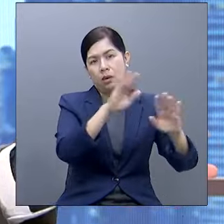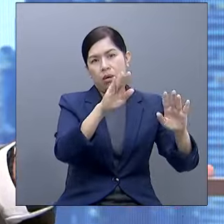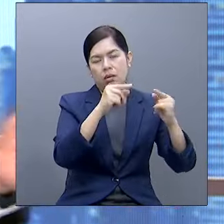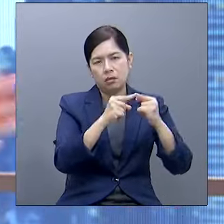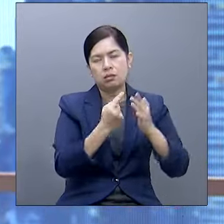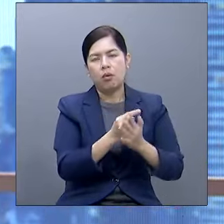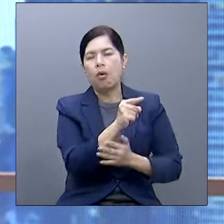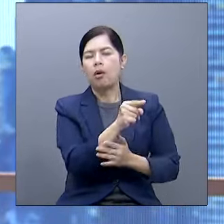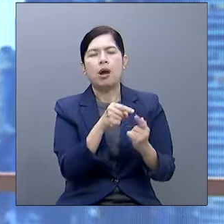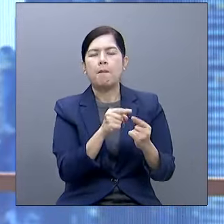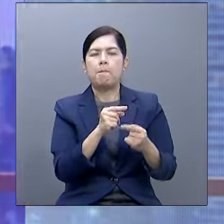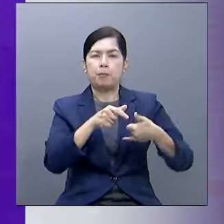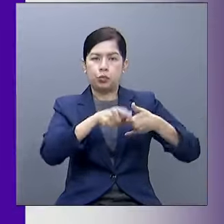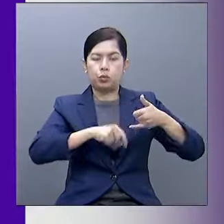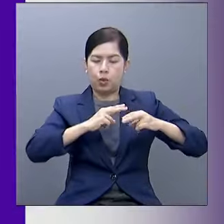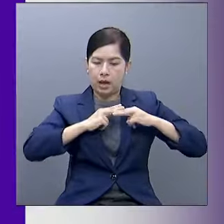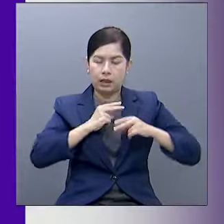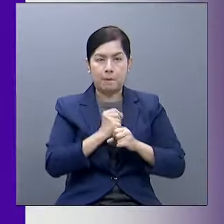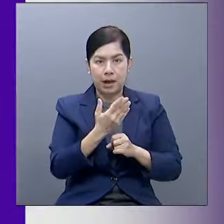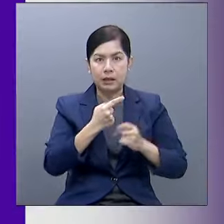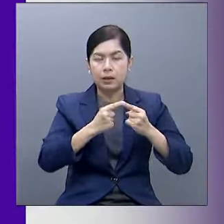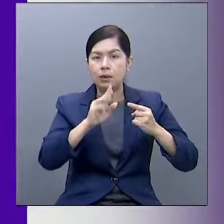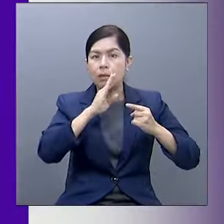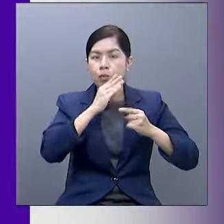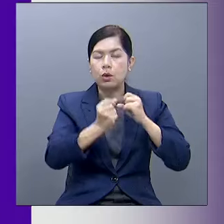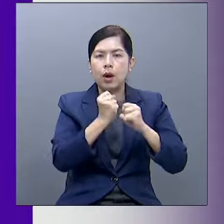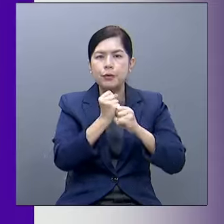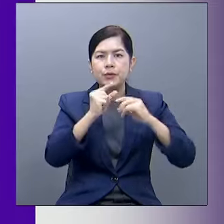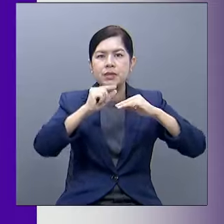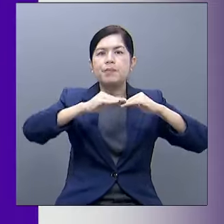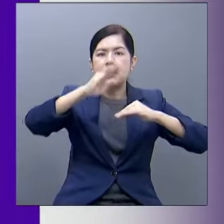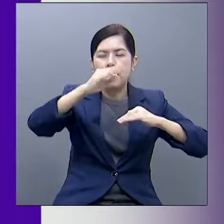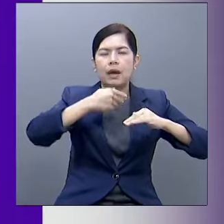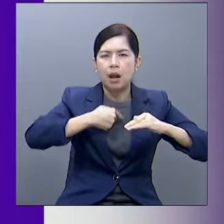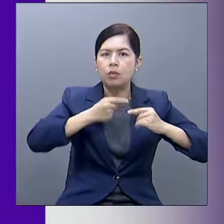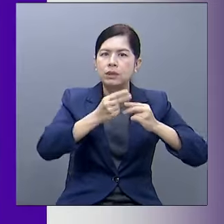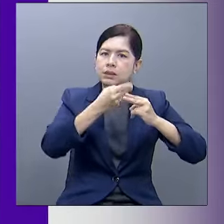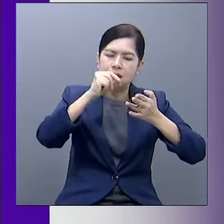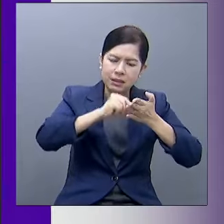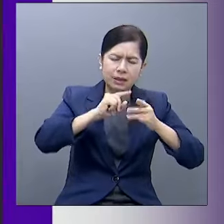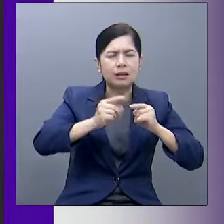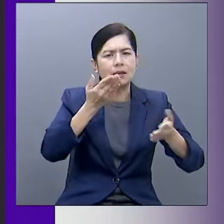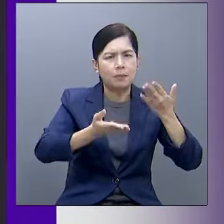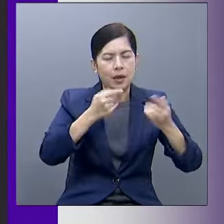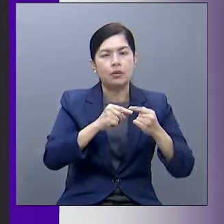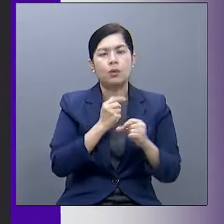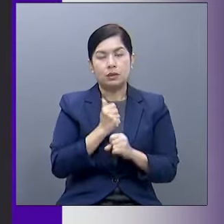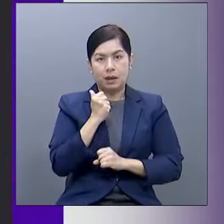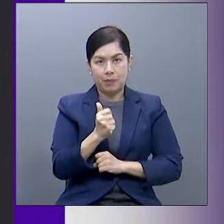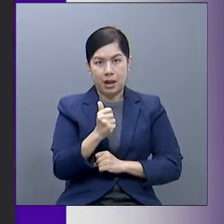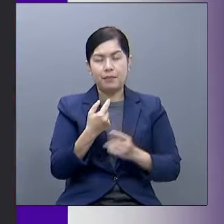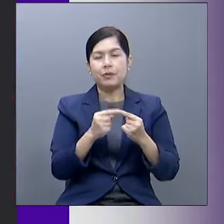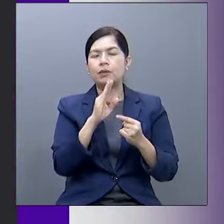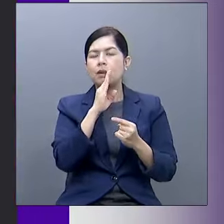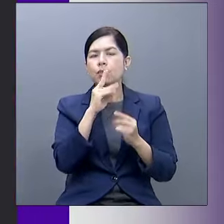ล้างได้แต่ถ้าเกิน20ใบคุณทำเองได้ ต้องรับผิดชอบแล้ว ครับแต่ทีนี้เนี่ยถ้าในทางของกฎหมายอาญาก